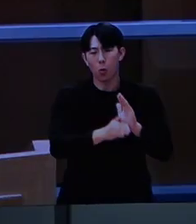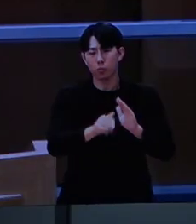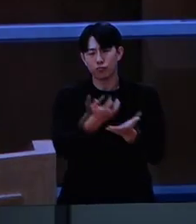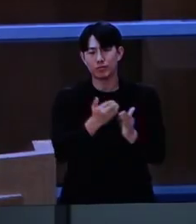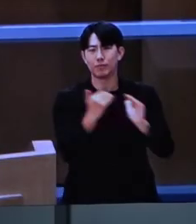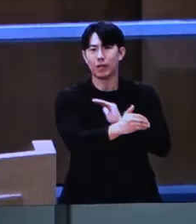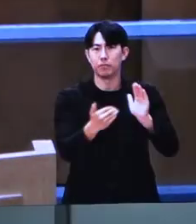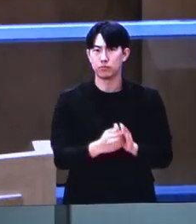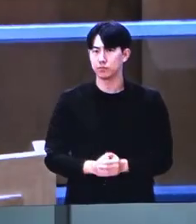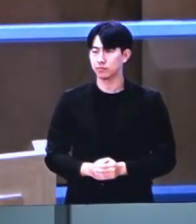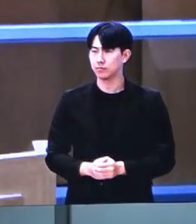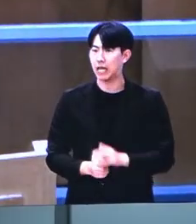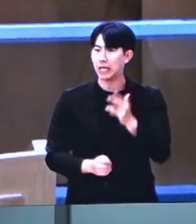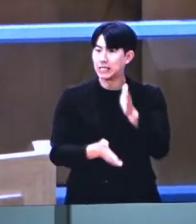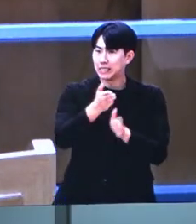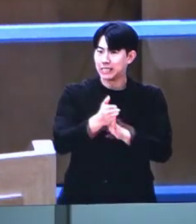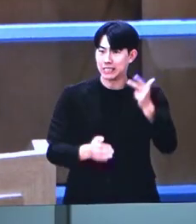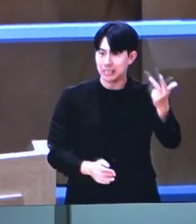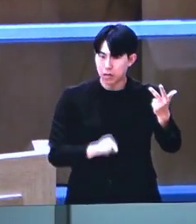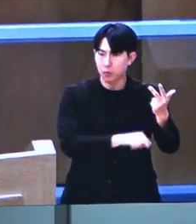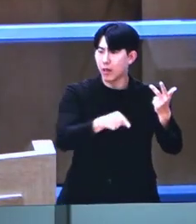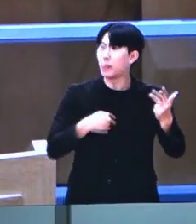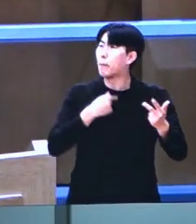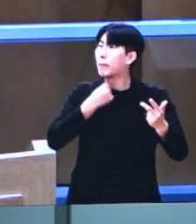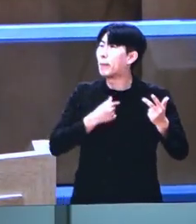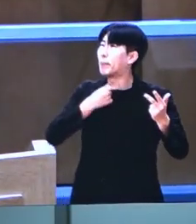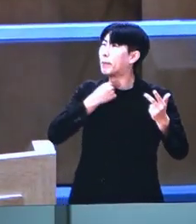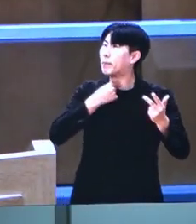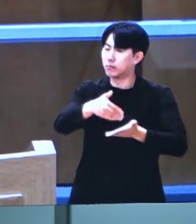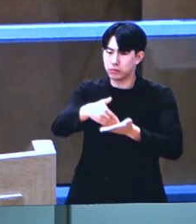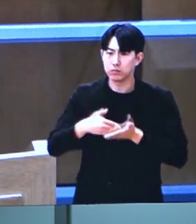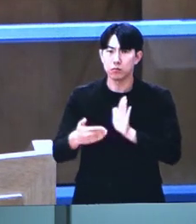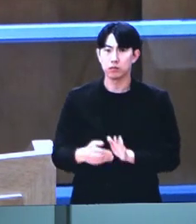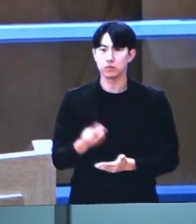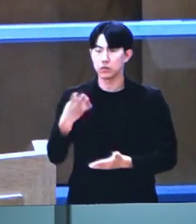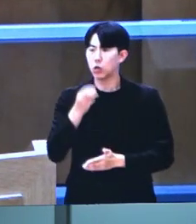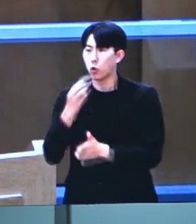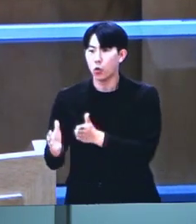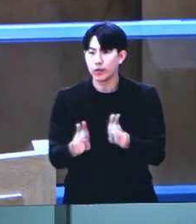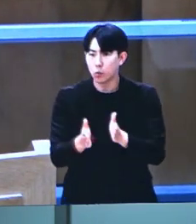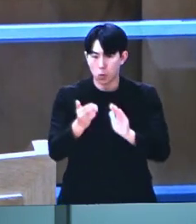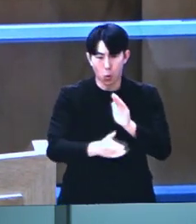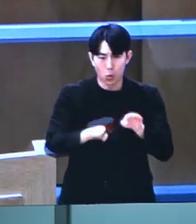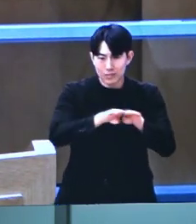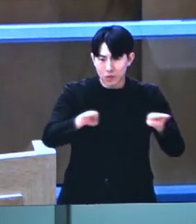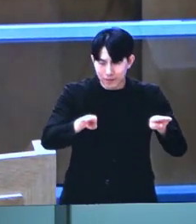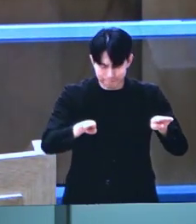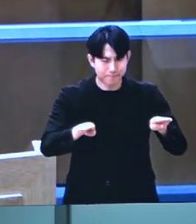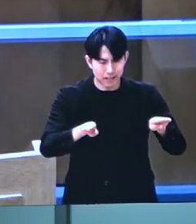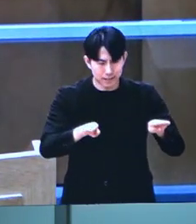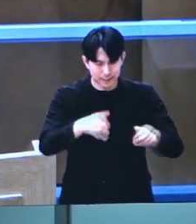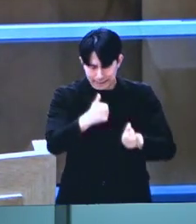제외한 7개 시군이 유치 신청서를 제출했는데 경기도는 공정하고 객관적인 심사를